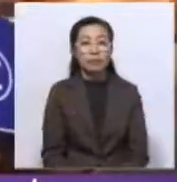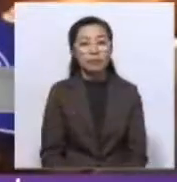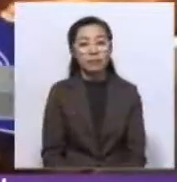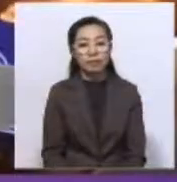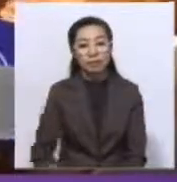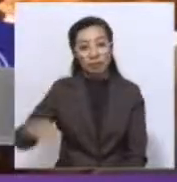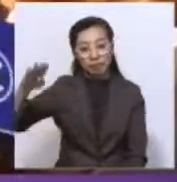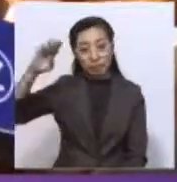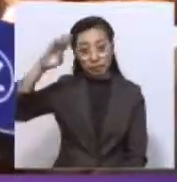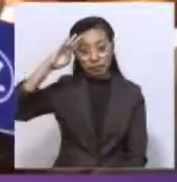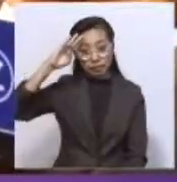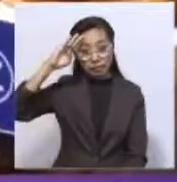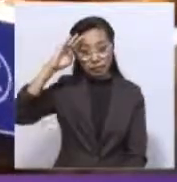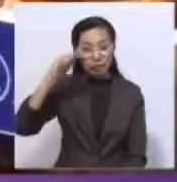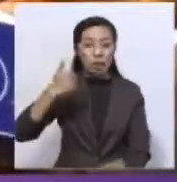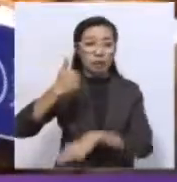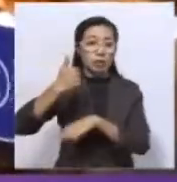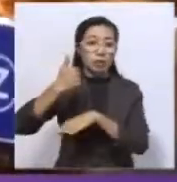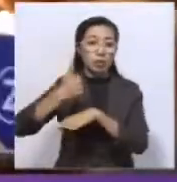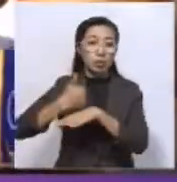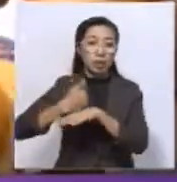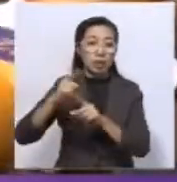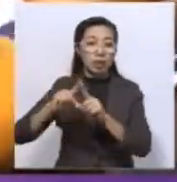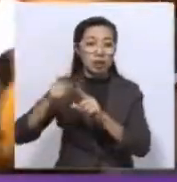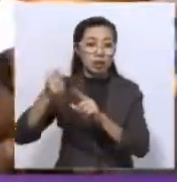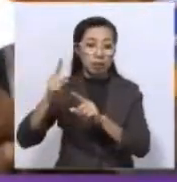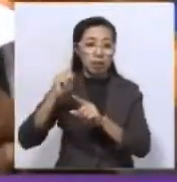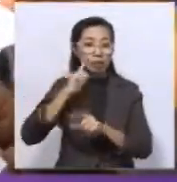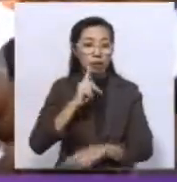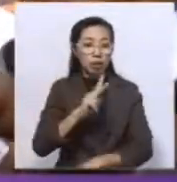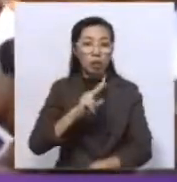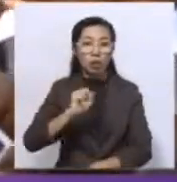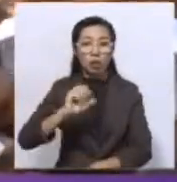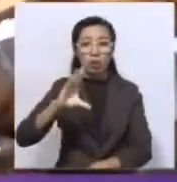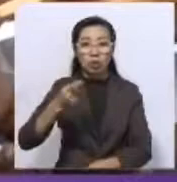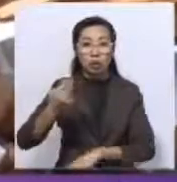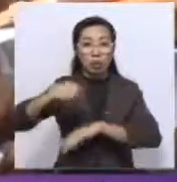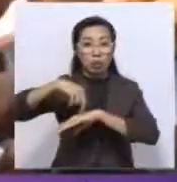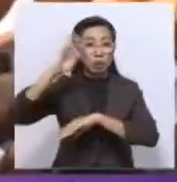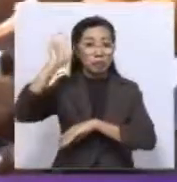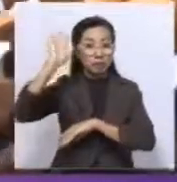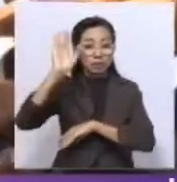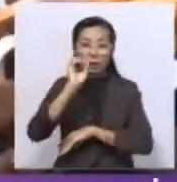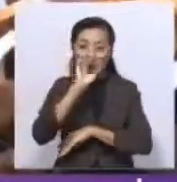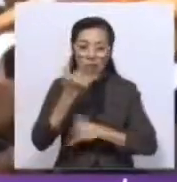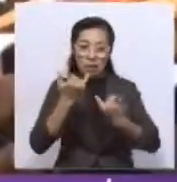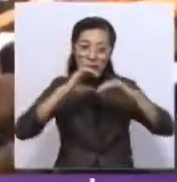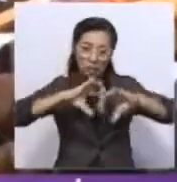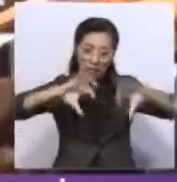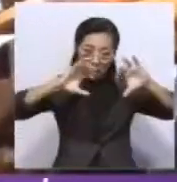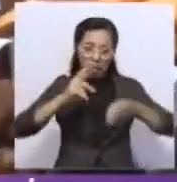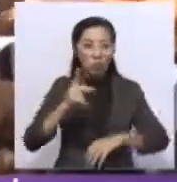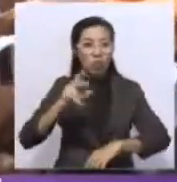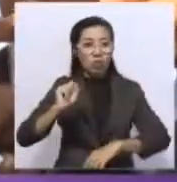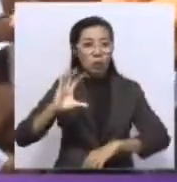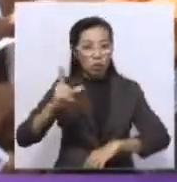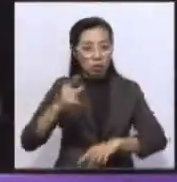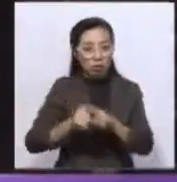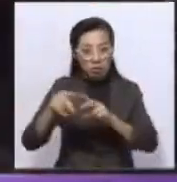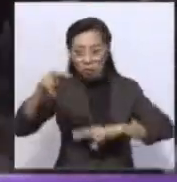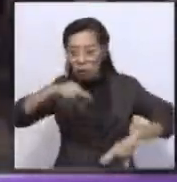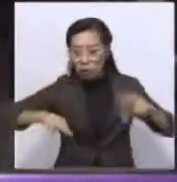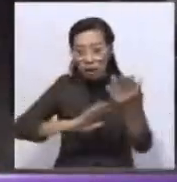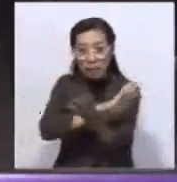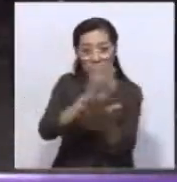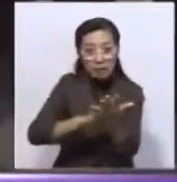มณฑลทหารบกที่11ในฐานะทีมโฆษกคสช.กล่าวว่ารัฐบาลและคสช.พยายามดูแลสถานการณ์บ้านเมืองให้เป็นไ